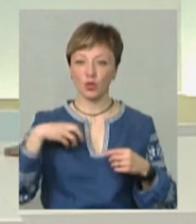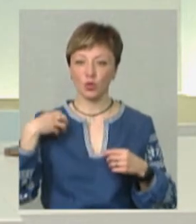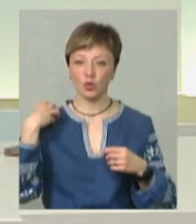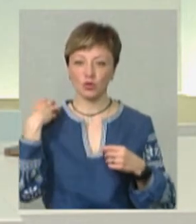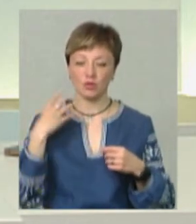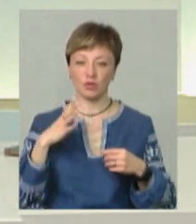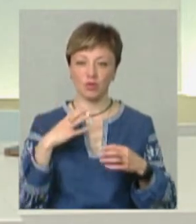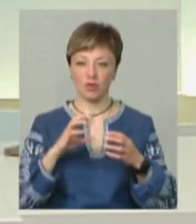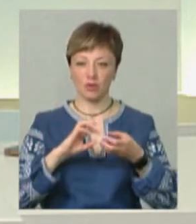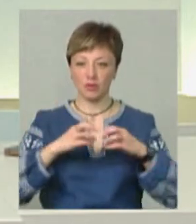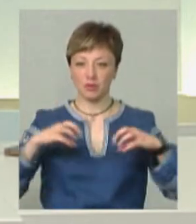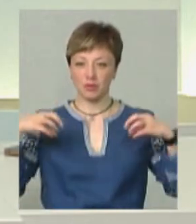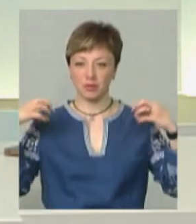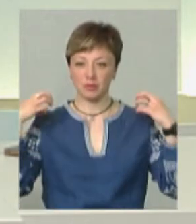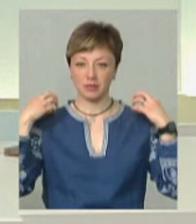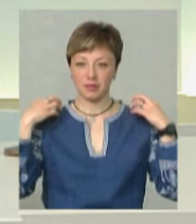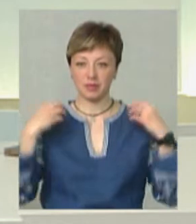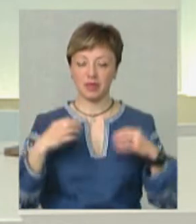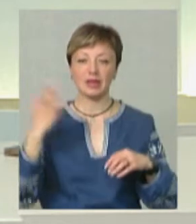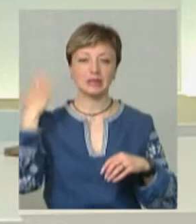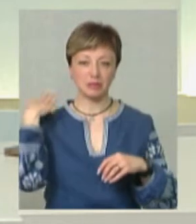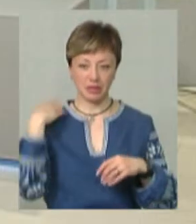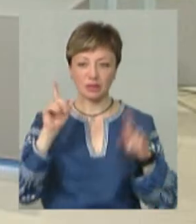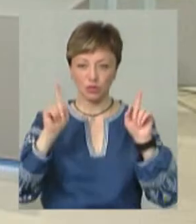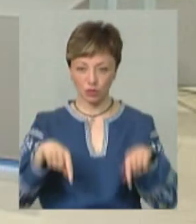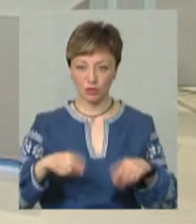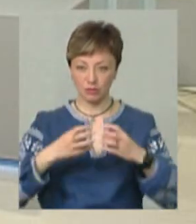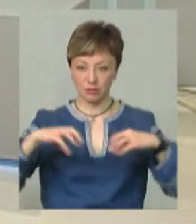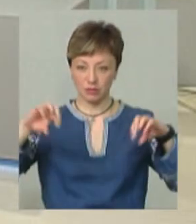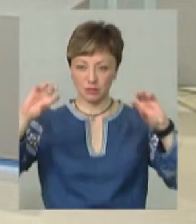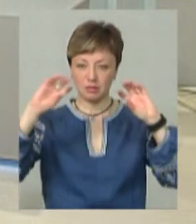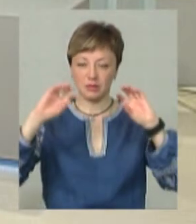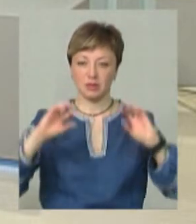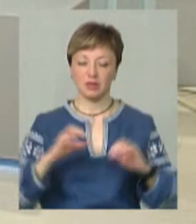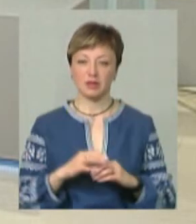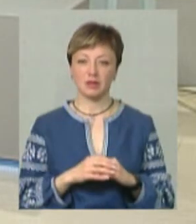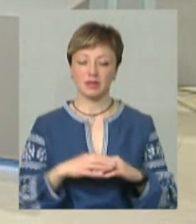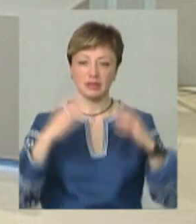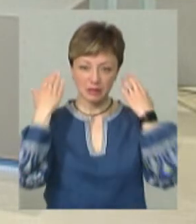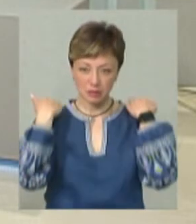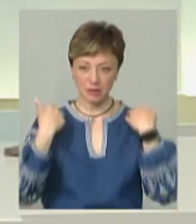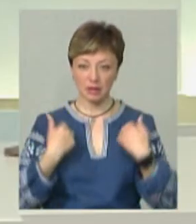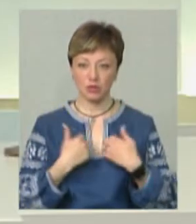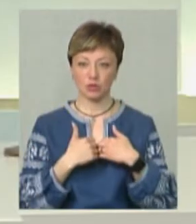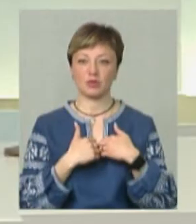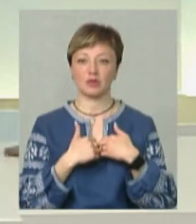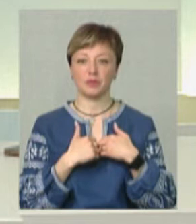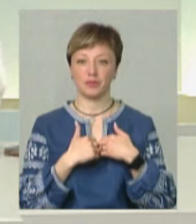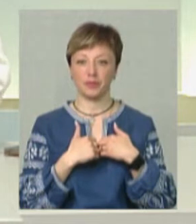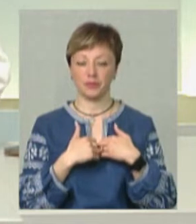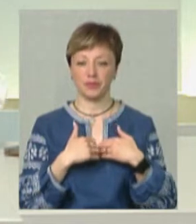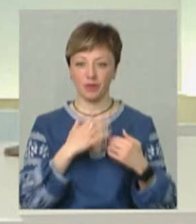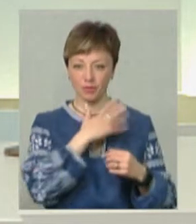взір був викладений по колу. Тобто і на спині відразу він переходив зі спини сюди на